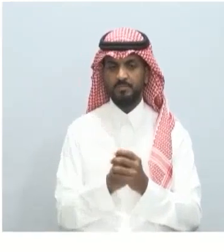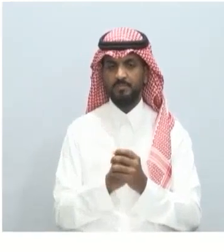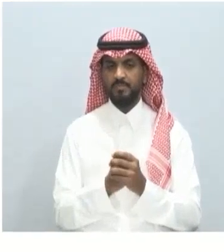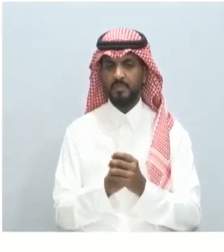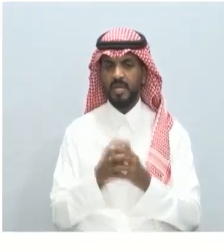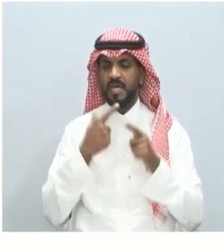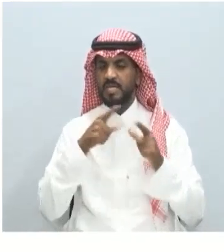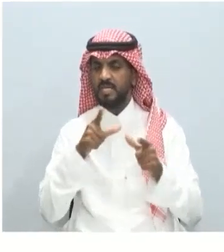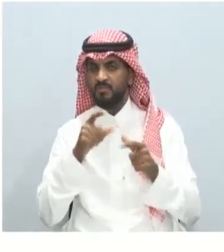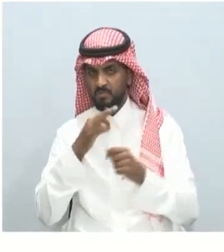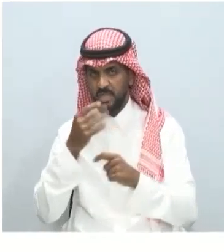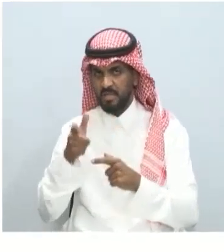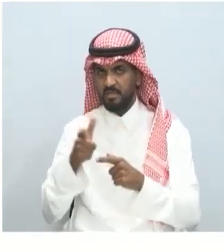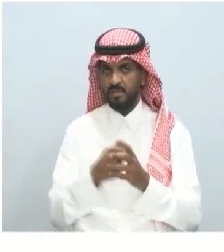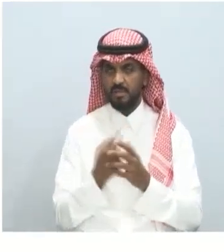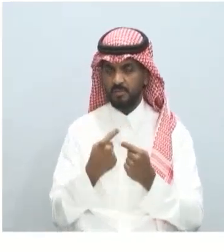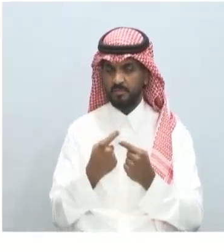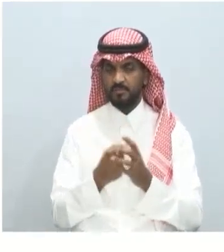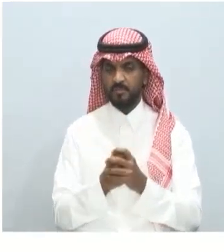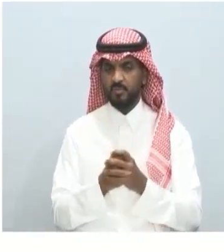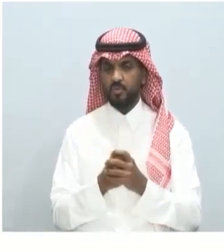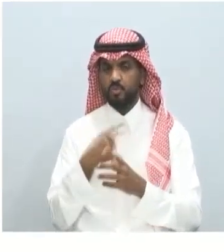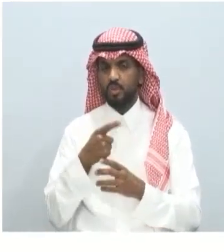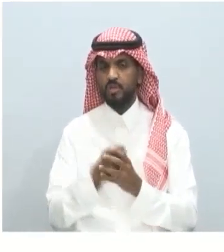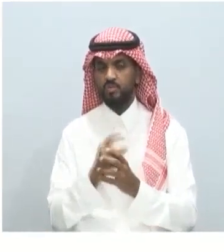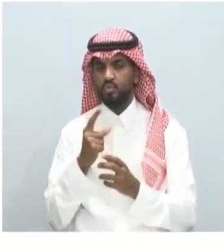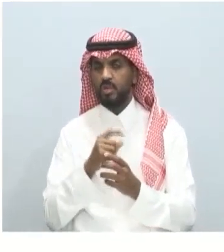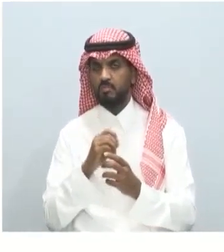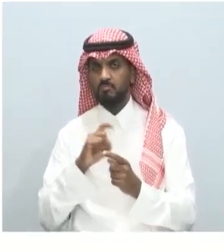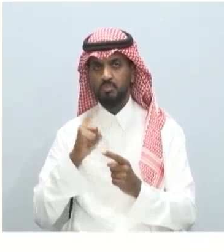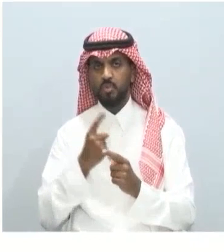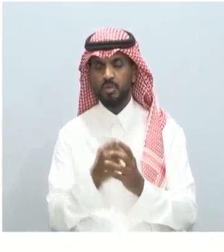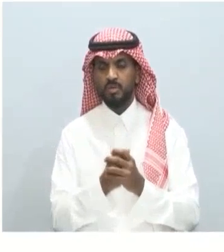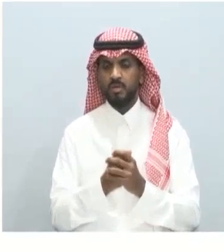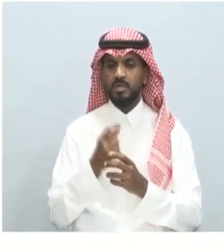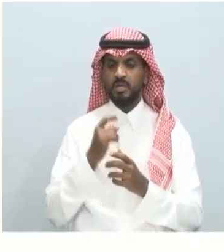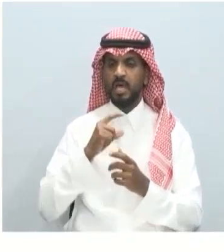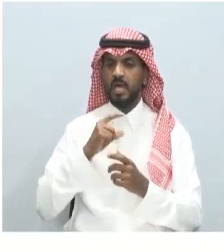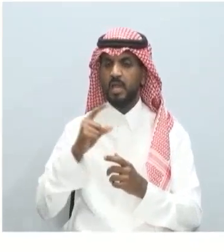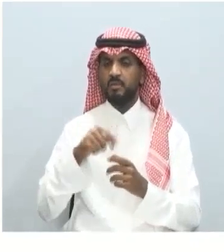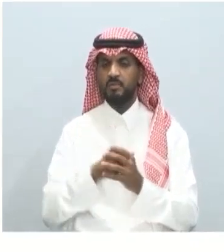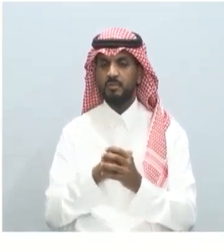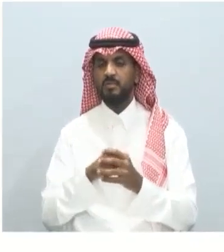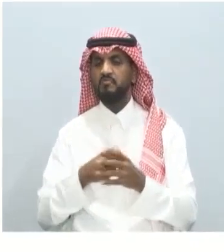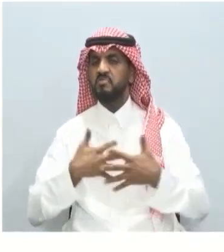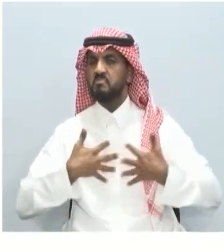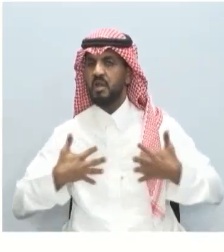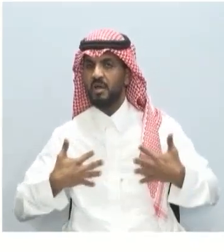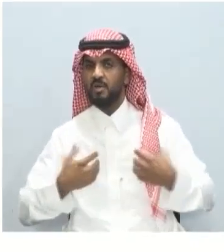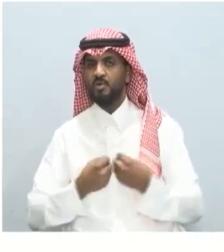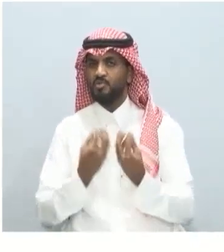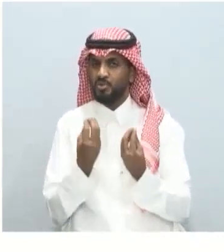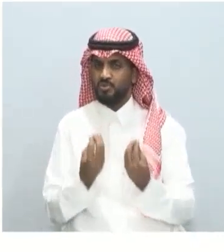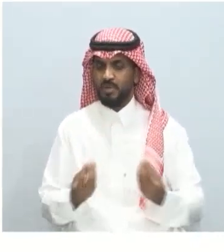عن رايي فيما تحدث به الي قلت له دون رويه يا لها من ايام امضيتها في المرح